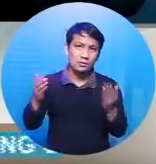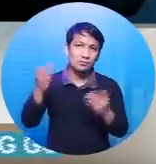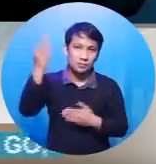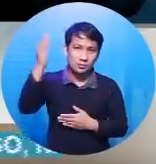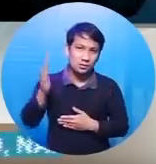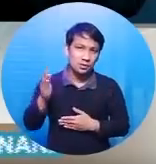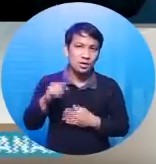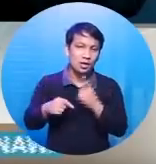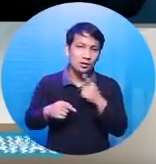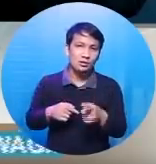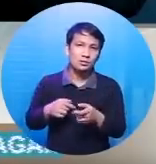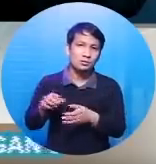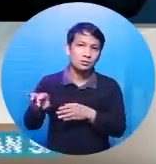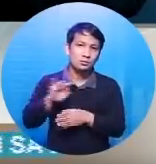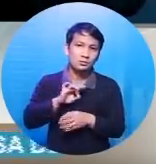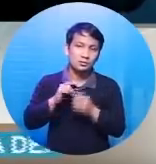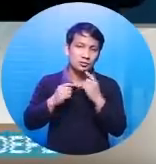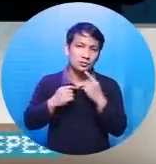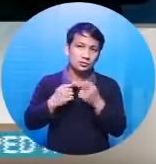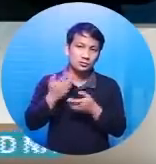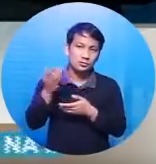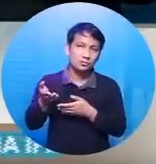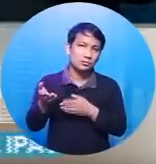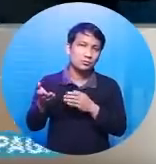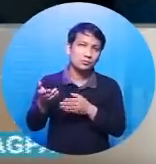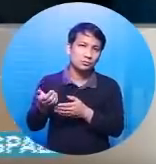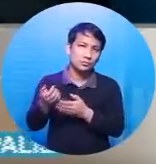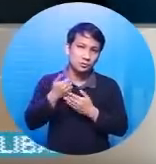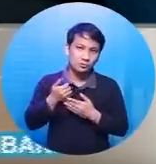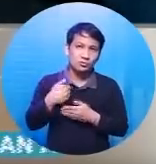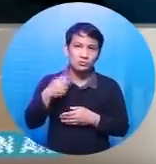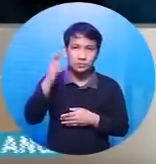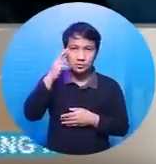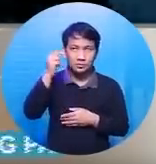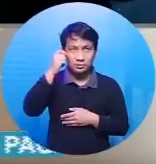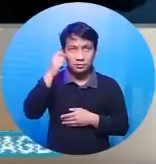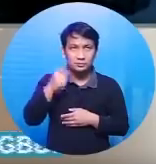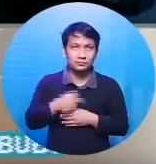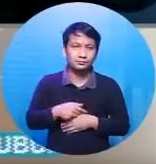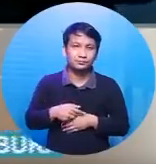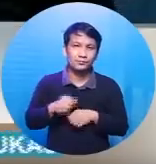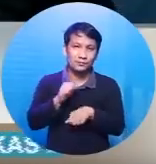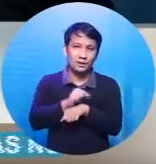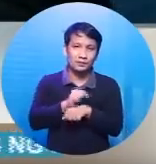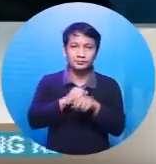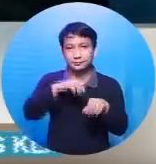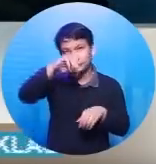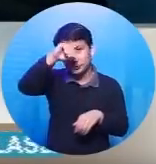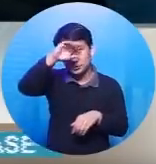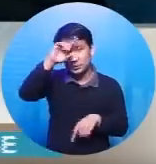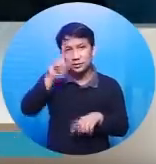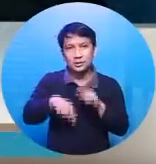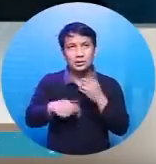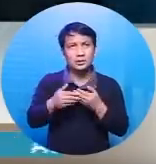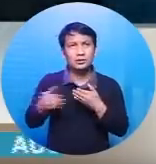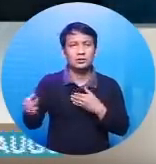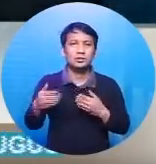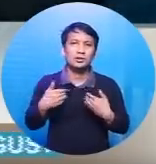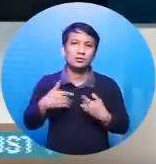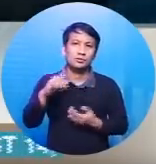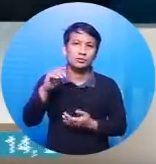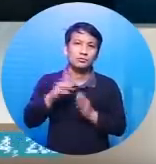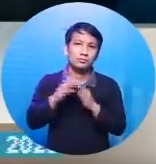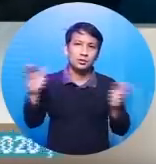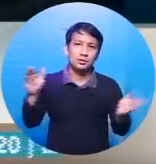po pangalawa po sa inyo, Idol. Ayun. Pangangalakal ang trabaho ni Lolo at ngayon hindi na siya mangangalakal dahil meron na